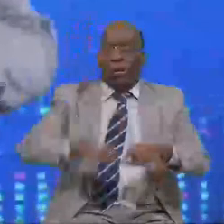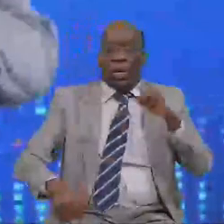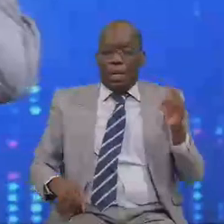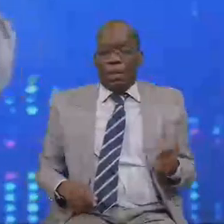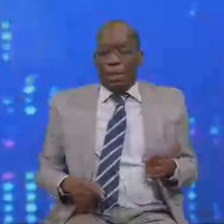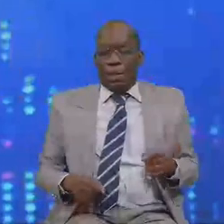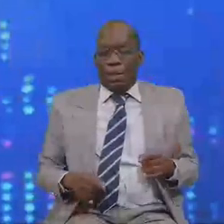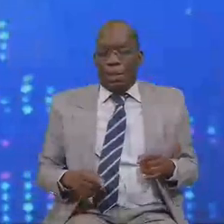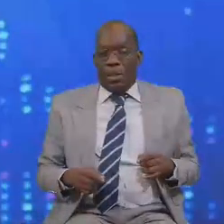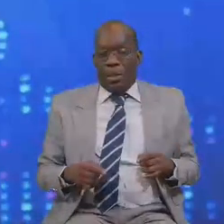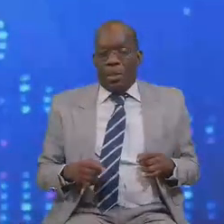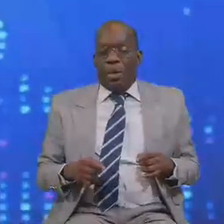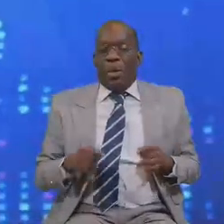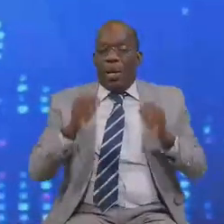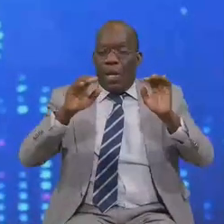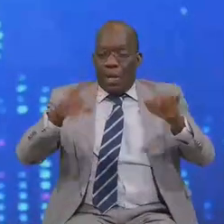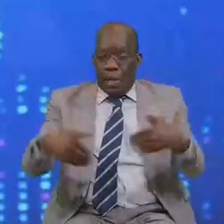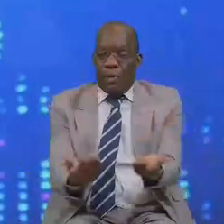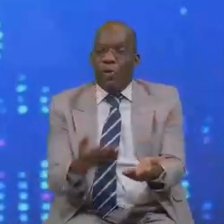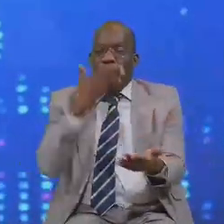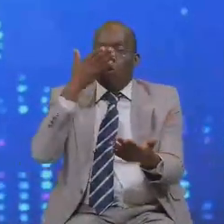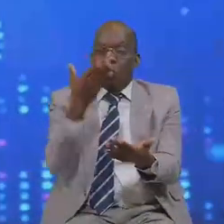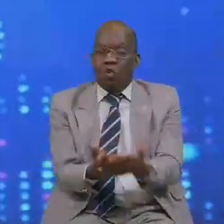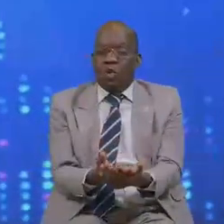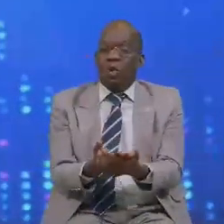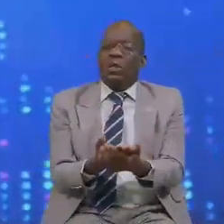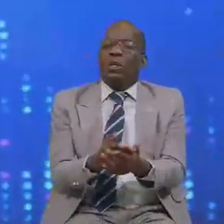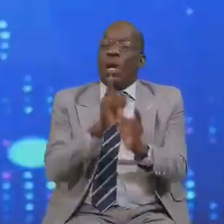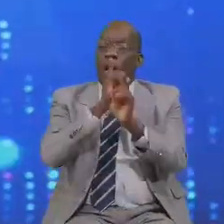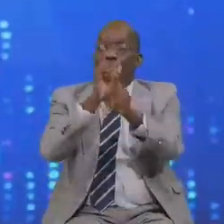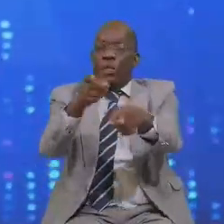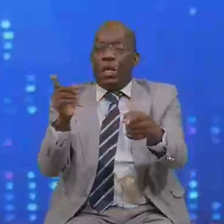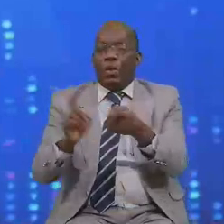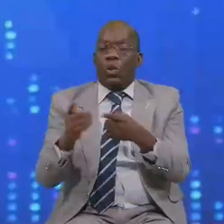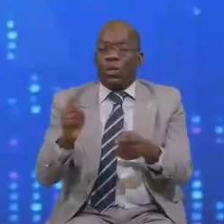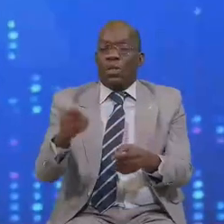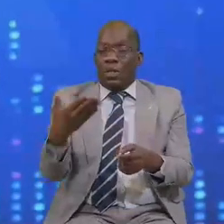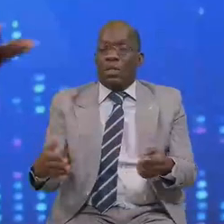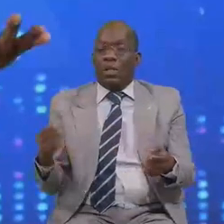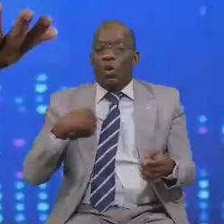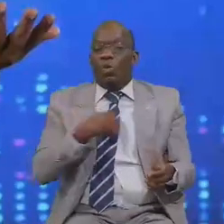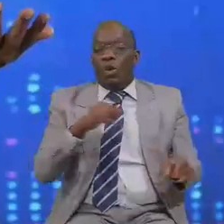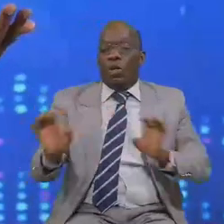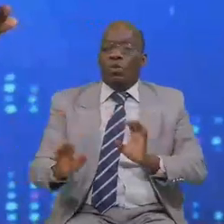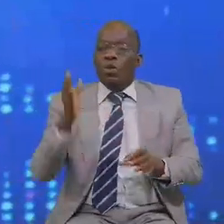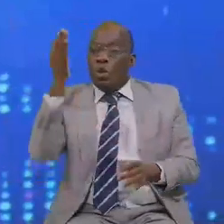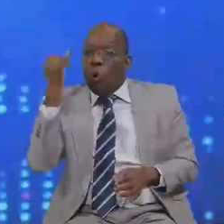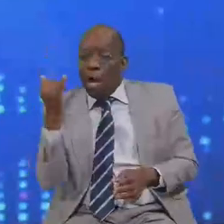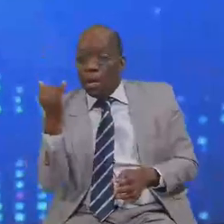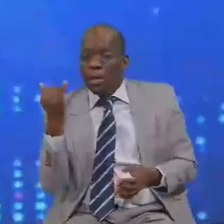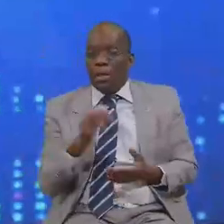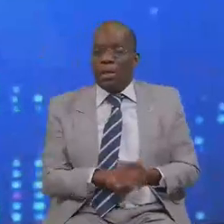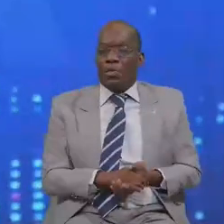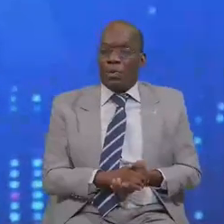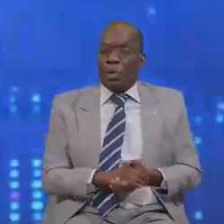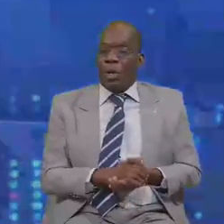nous n'arrivons pas à donner réponse acceptable aux choses que nous faisons. Pourquoi? Pourquoi? Pourquoi